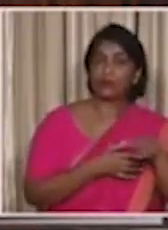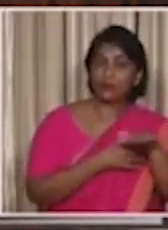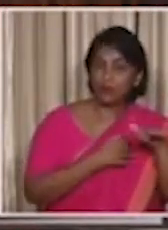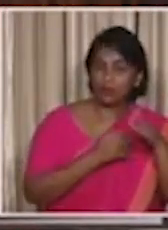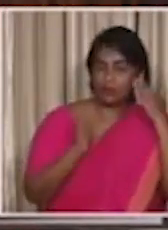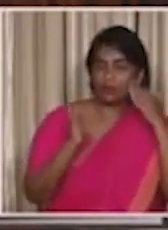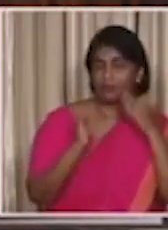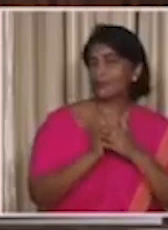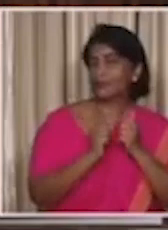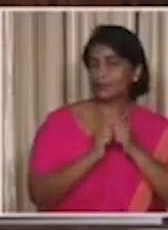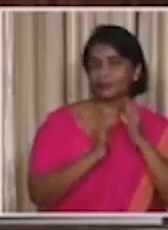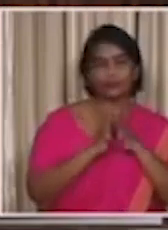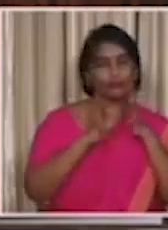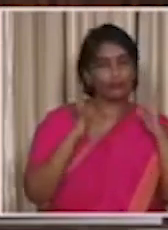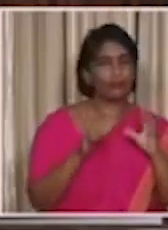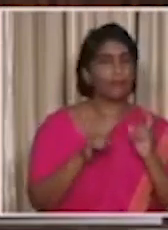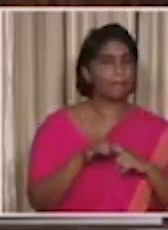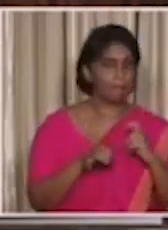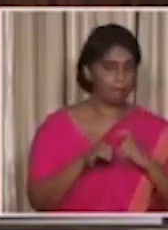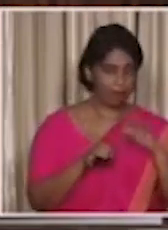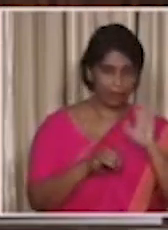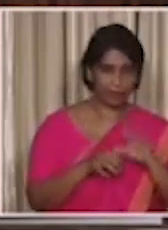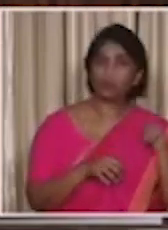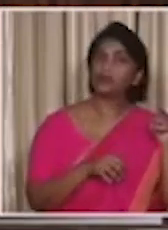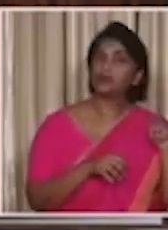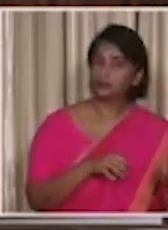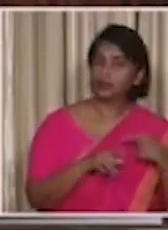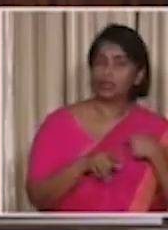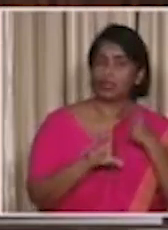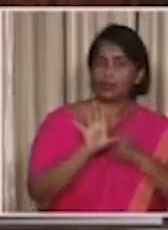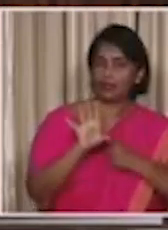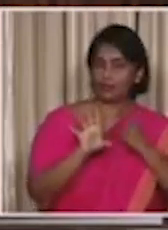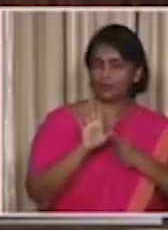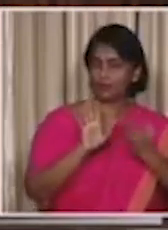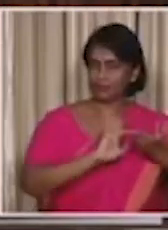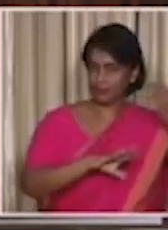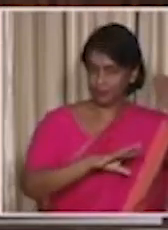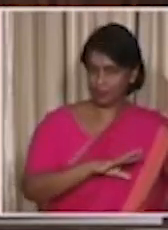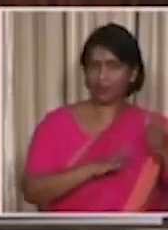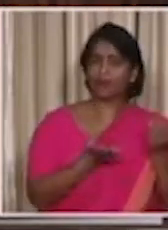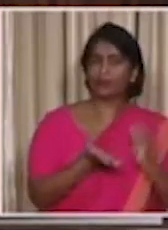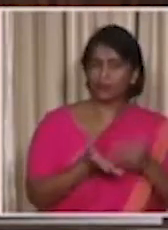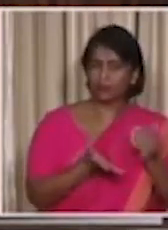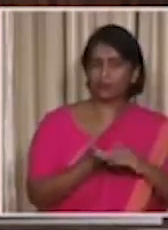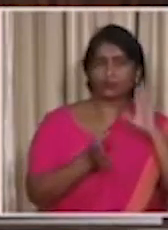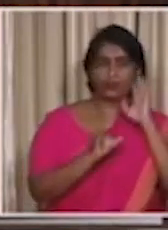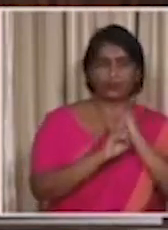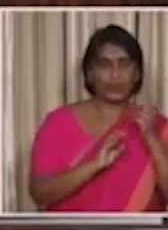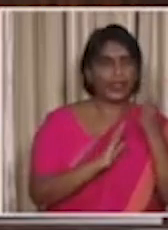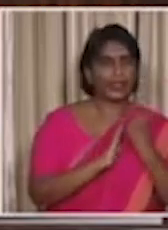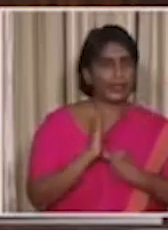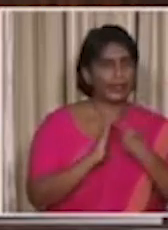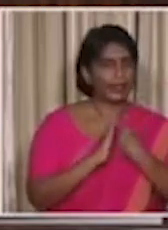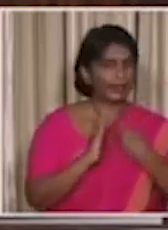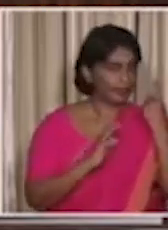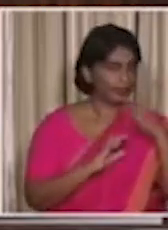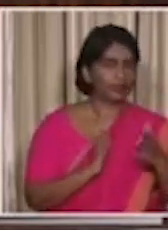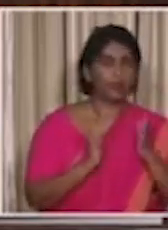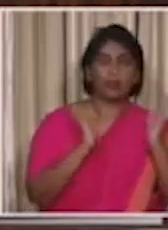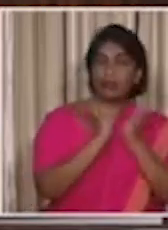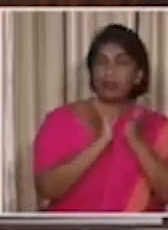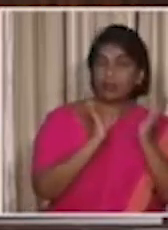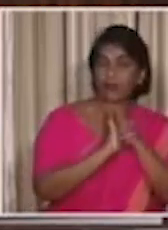ඉඩකඩම් සම්බන්ධයෙන් බරපතල ප්‍රශ්නයක් තිබෙනවා. මීට අවුරුදු ගණනාවකට කලින් වරින් වර නිකුත් කළ රෙගුලාසි මගින්